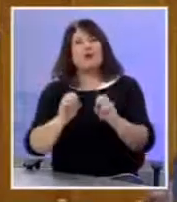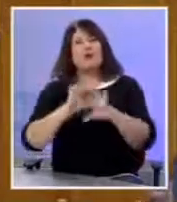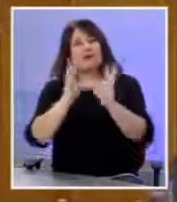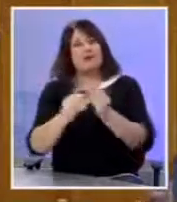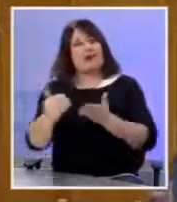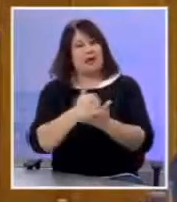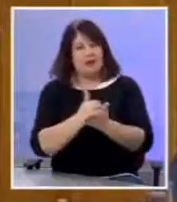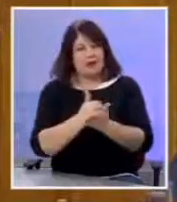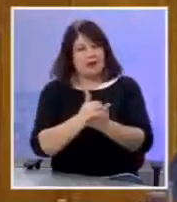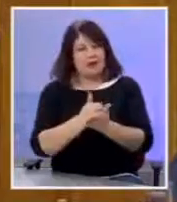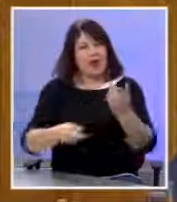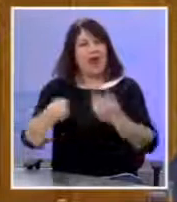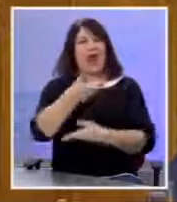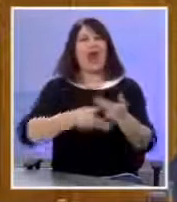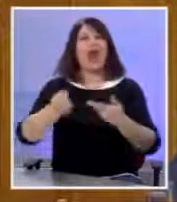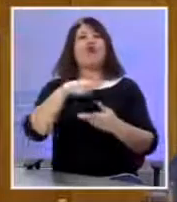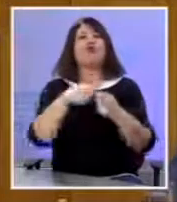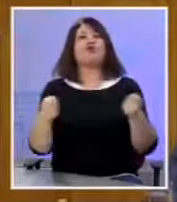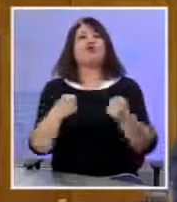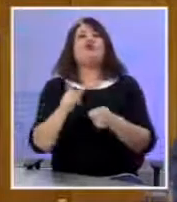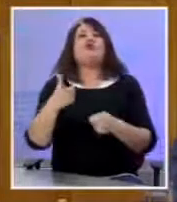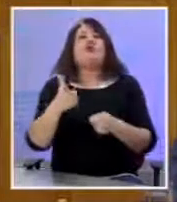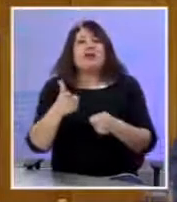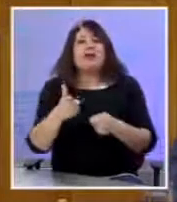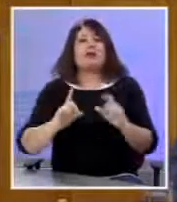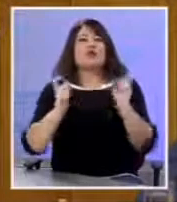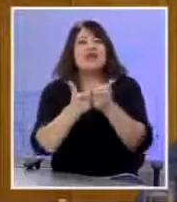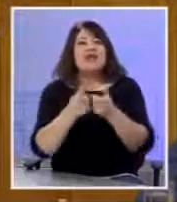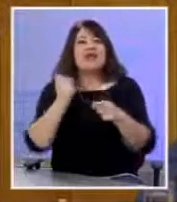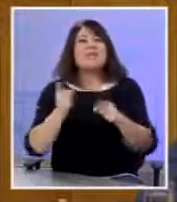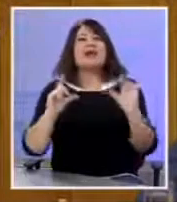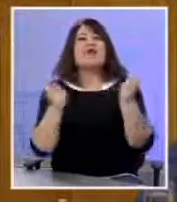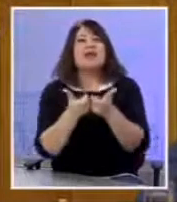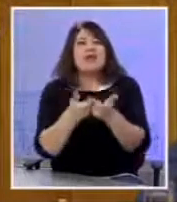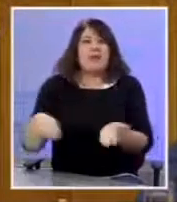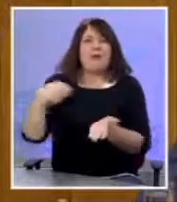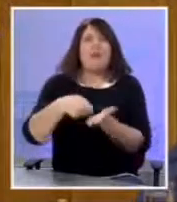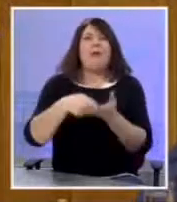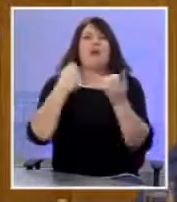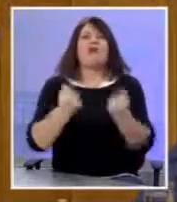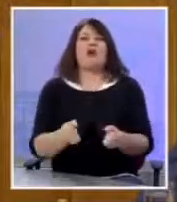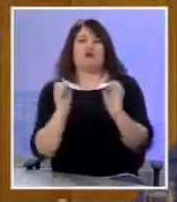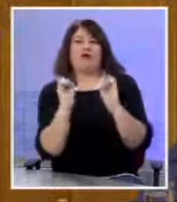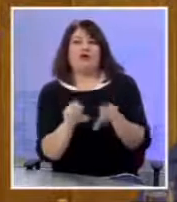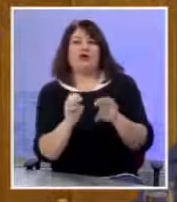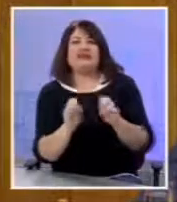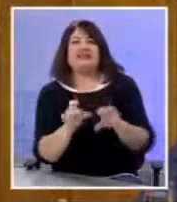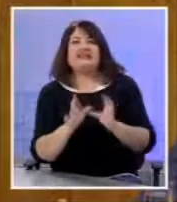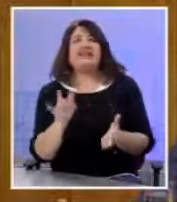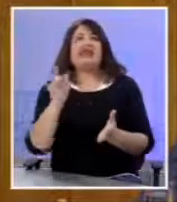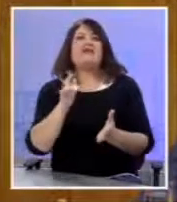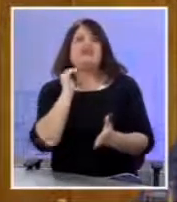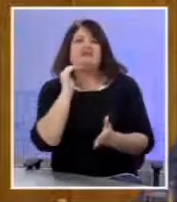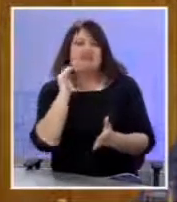μέτρου που θα έπληττε ιδιαίτερα τη φτωχή και μέση οικογένεια, κυρίως σε ό,τι αφορά τα φροντιστήρια και τα κέντρα ξένων